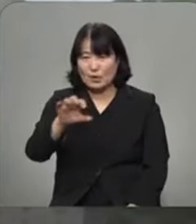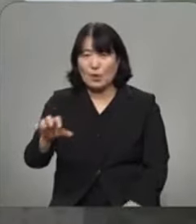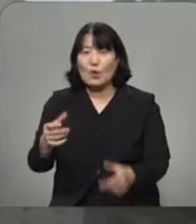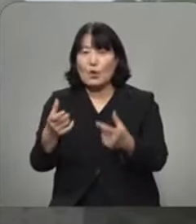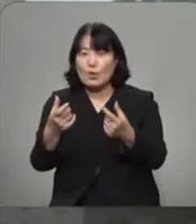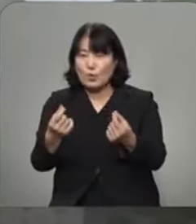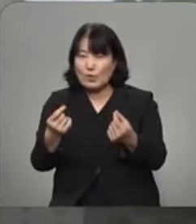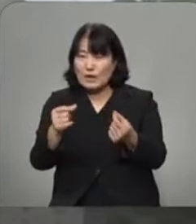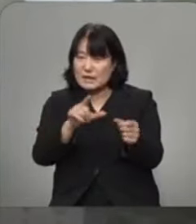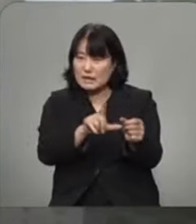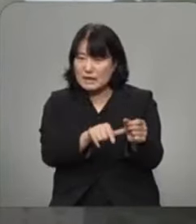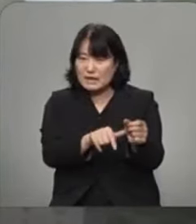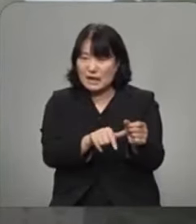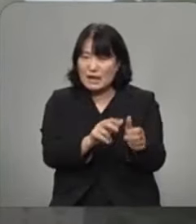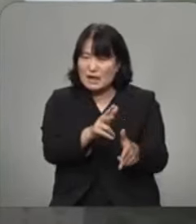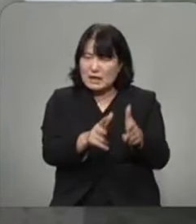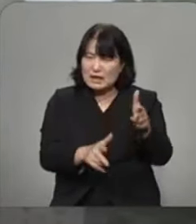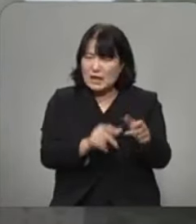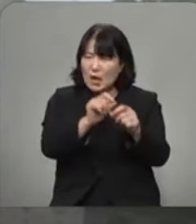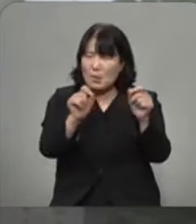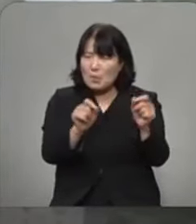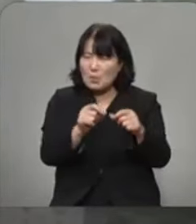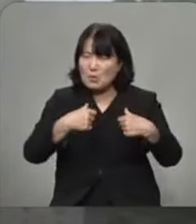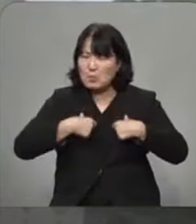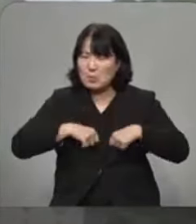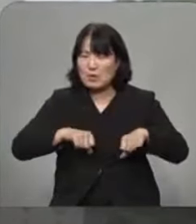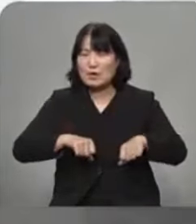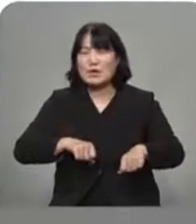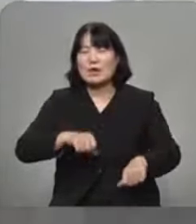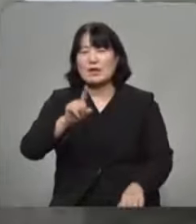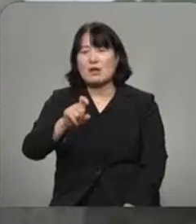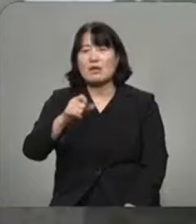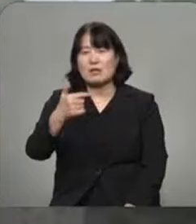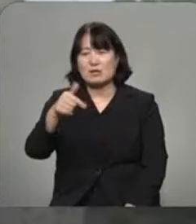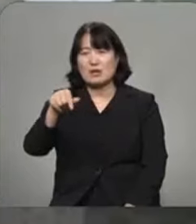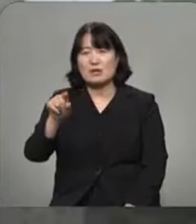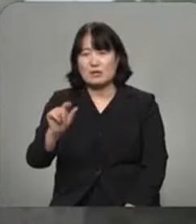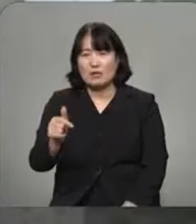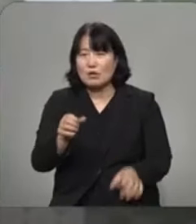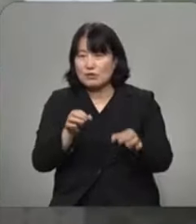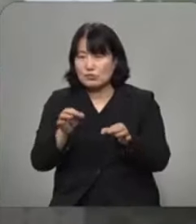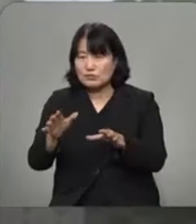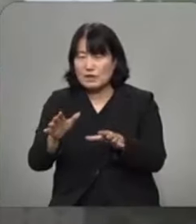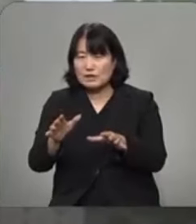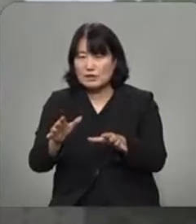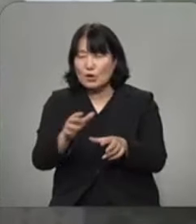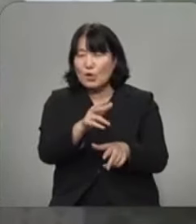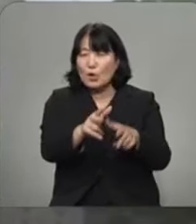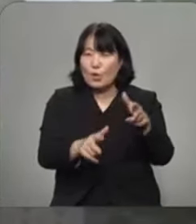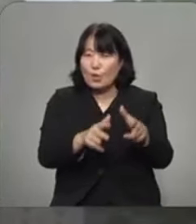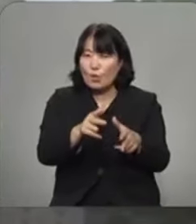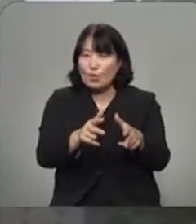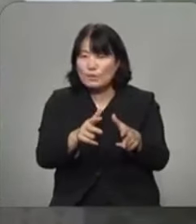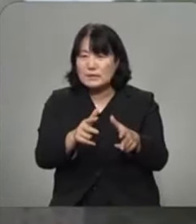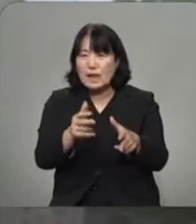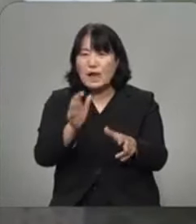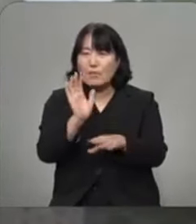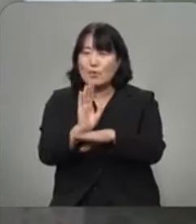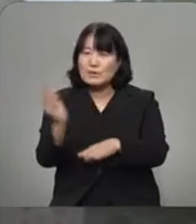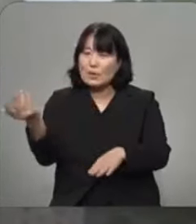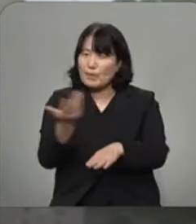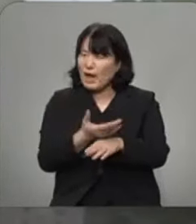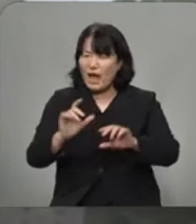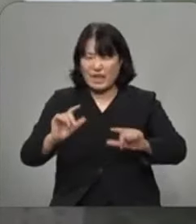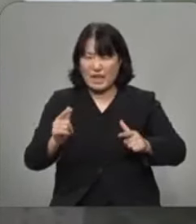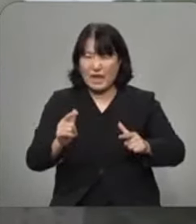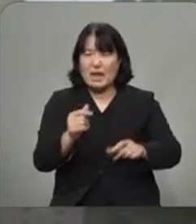사업을 포기하거나 보류한 곳도 16 곳에 이릅니다 투자 형태는 본사나 공장이 옮겨오는 이전보다 기존